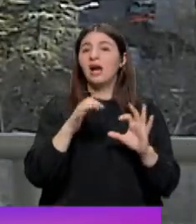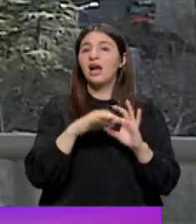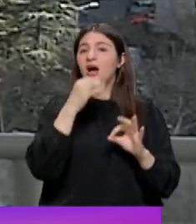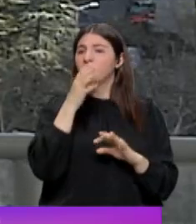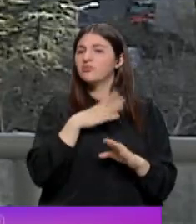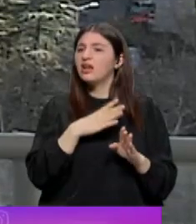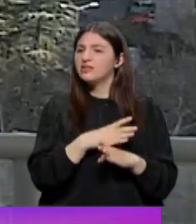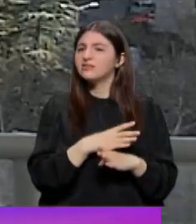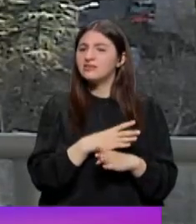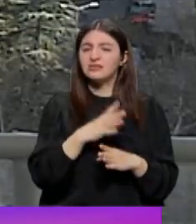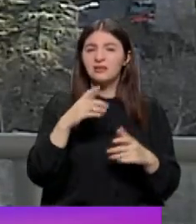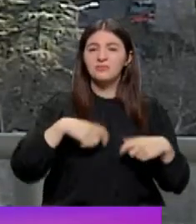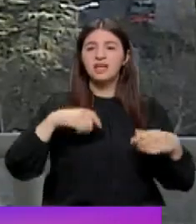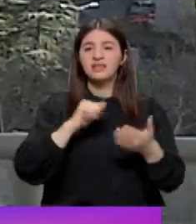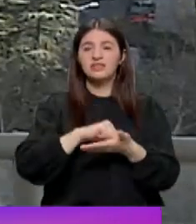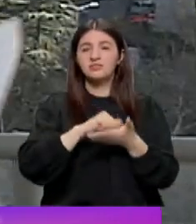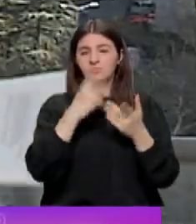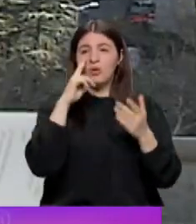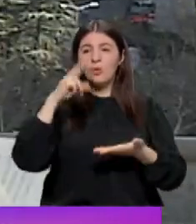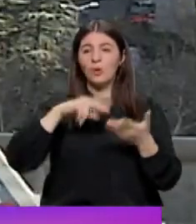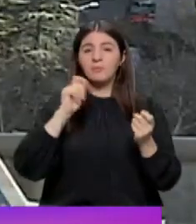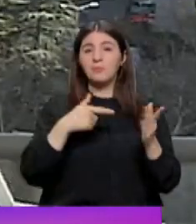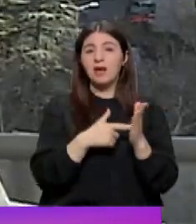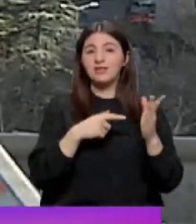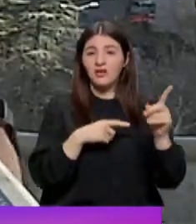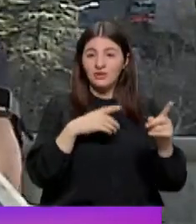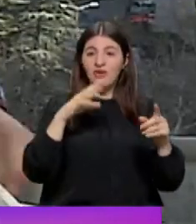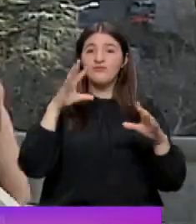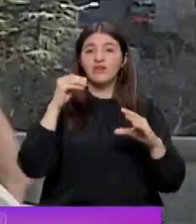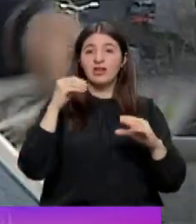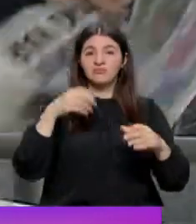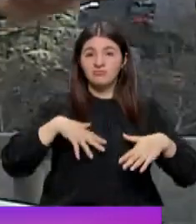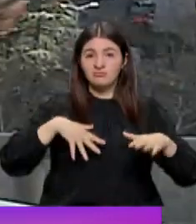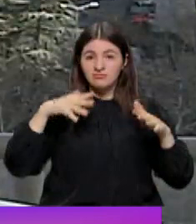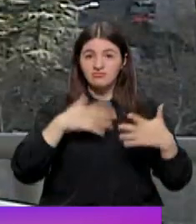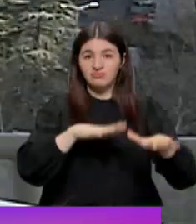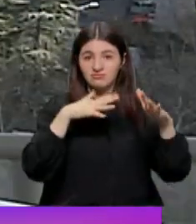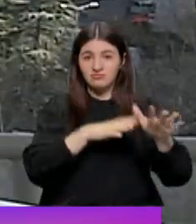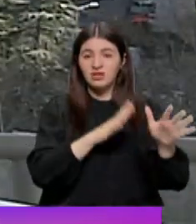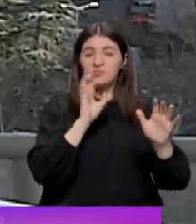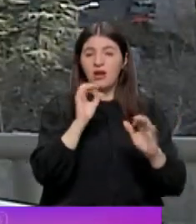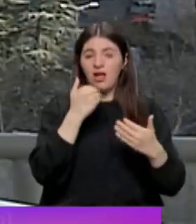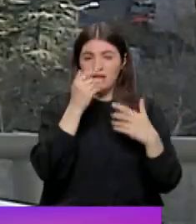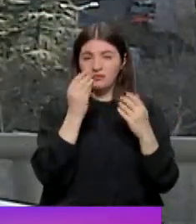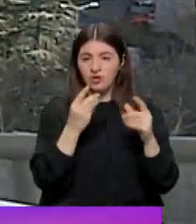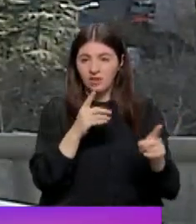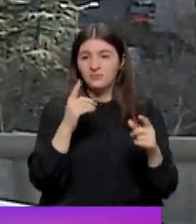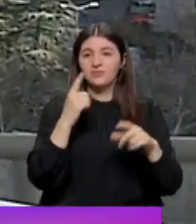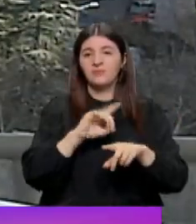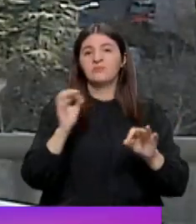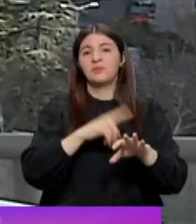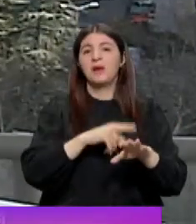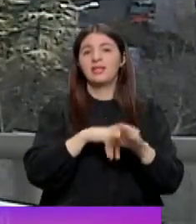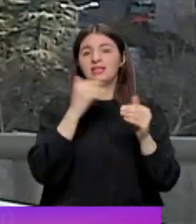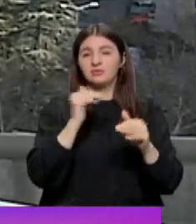de var aslında. Milliyet gazetesinden bir okuyalım. Kadıköy'de Fener alayı, onu da aktarmış olalım böylelikle yeri de